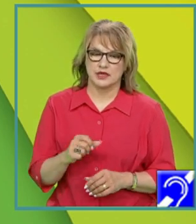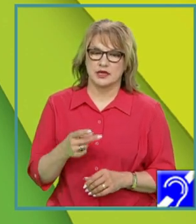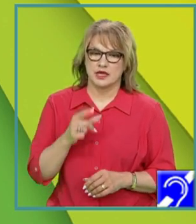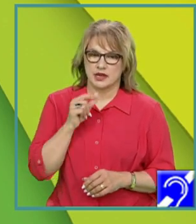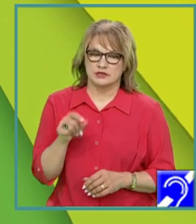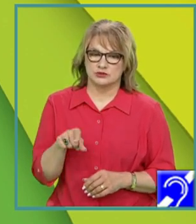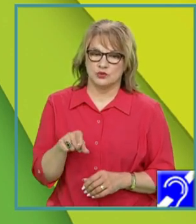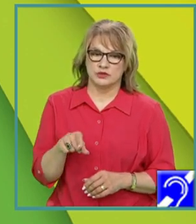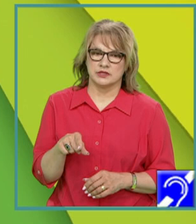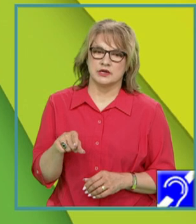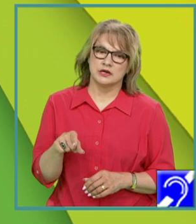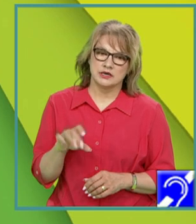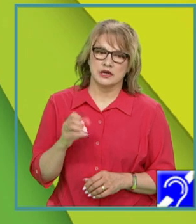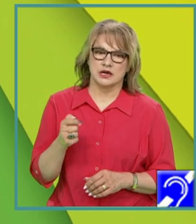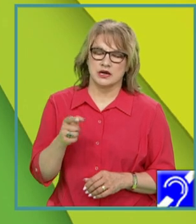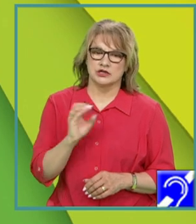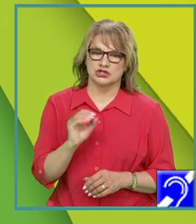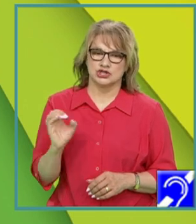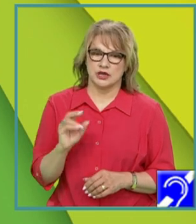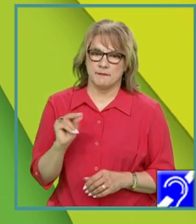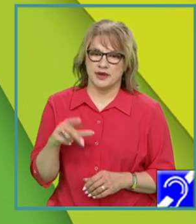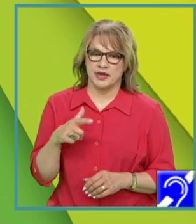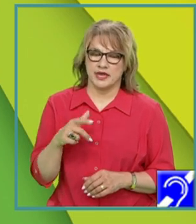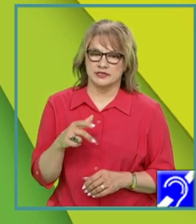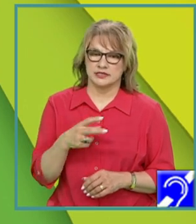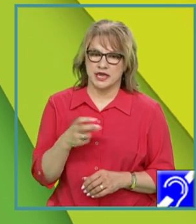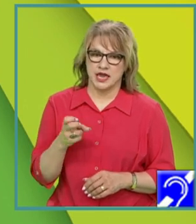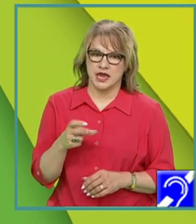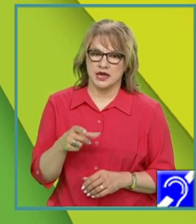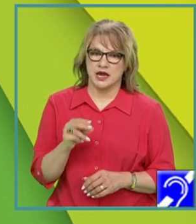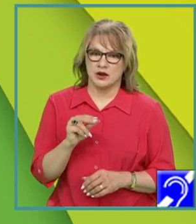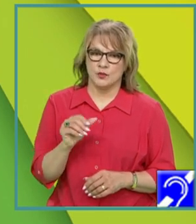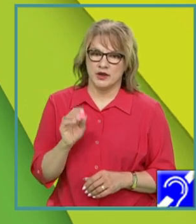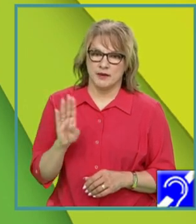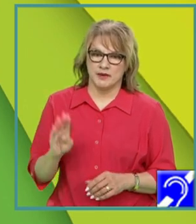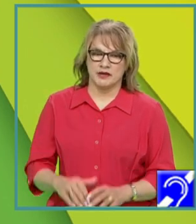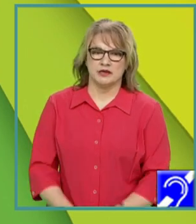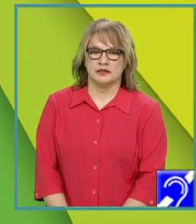rezultă că CT egal cu p b